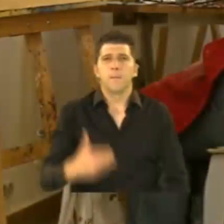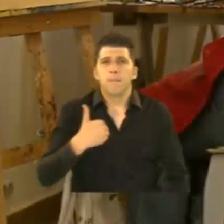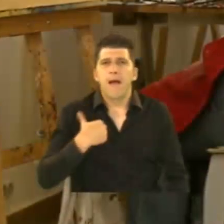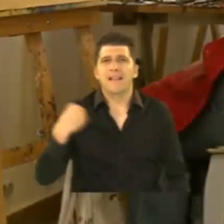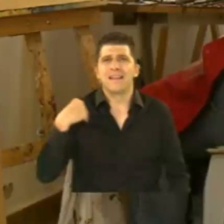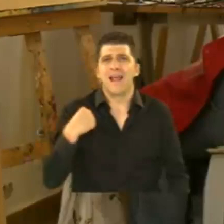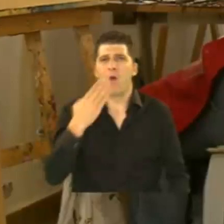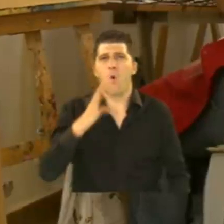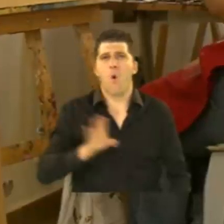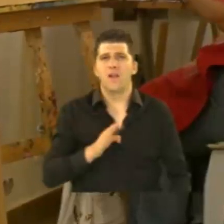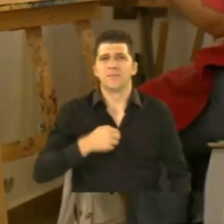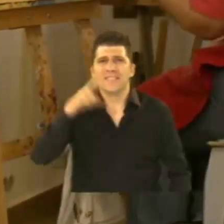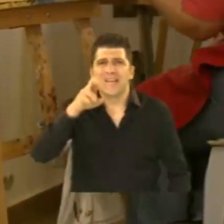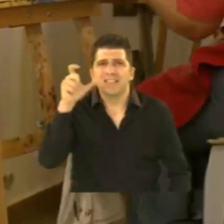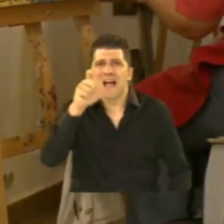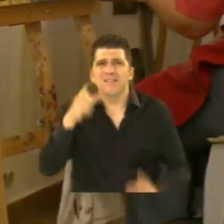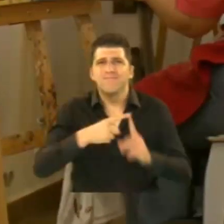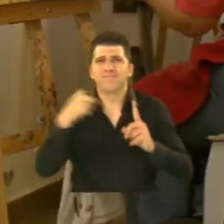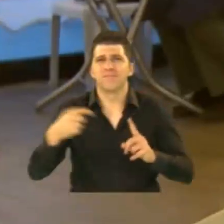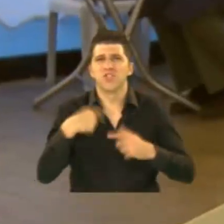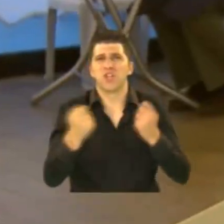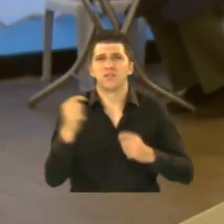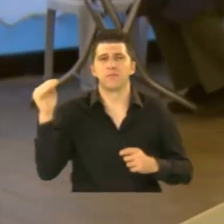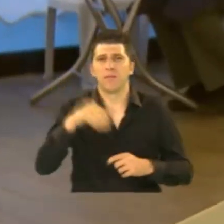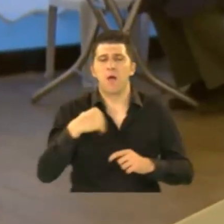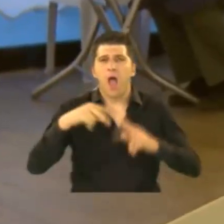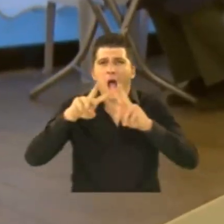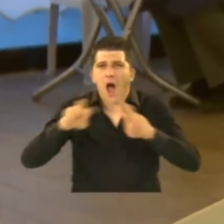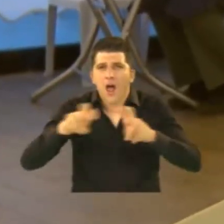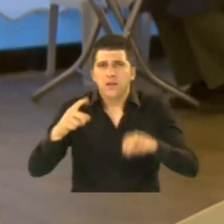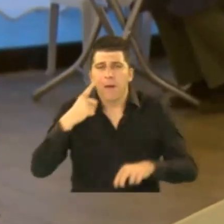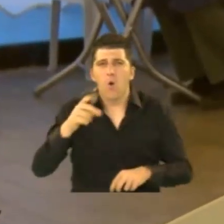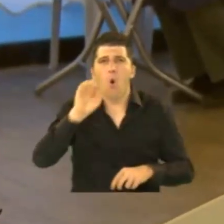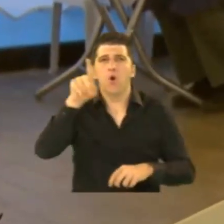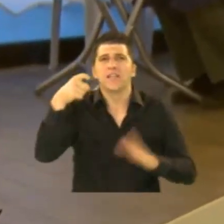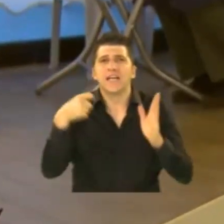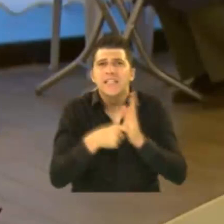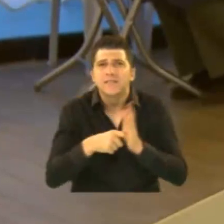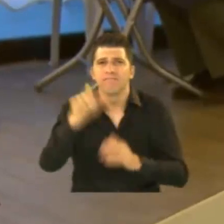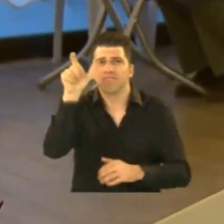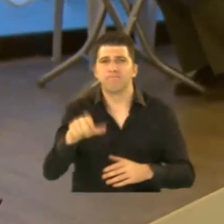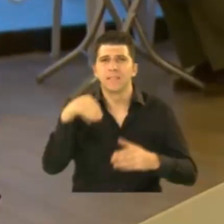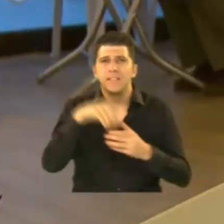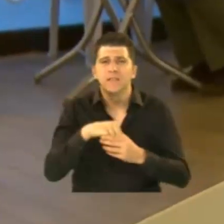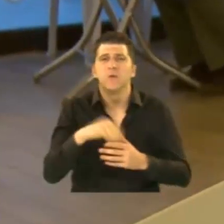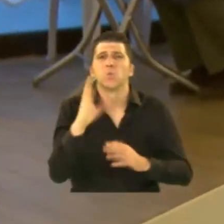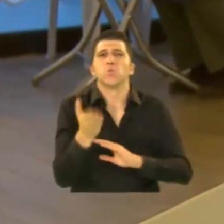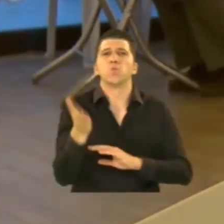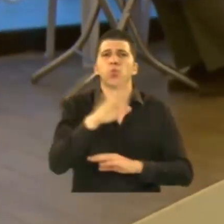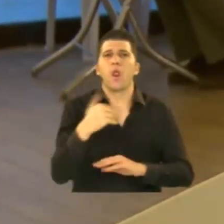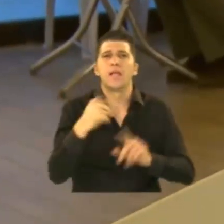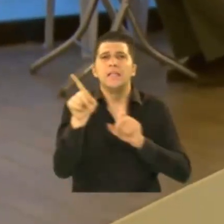Ben yeni bir öğrenciyim. 8 aydır çalışıyorum hocamla. Araştırdım, hocanın ismini duydum. Daha